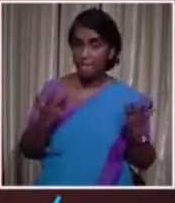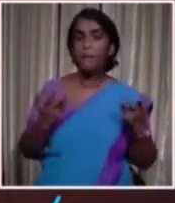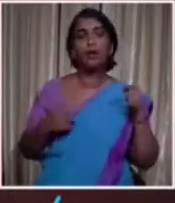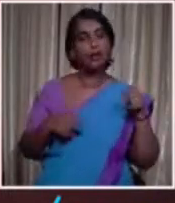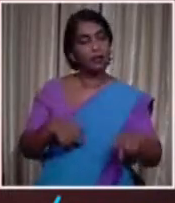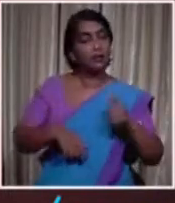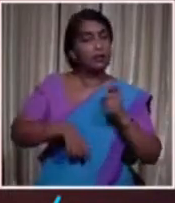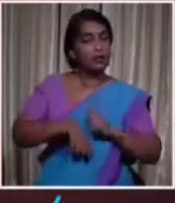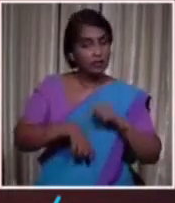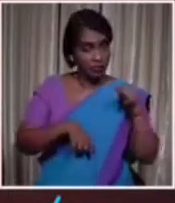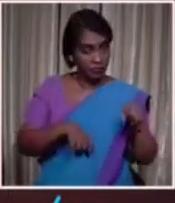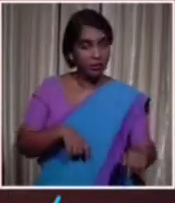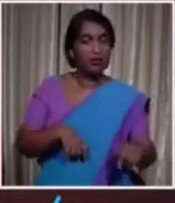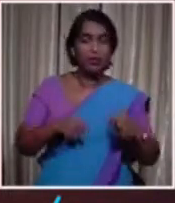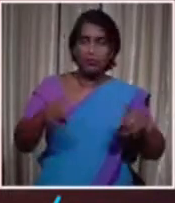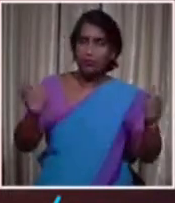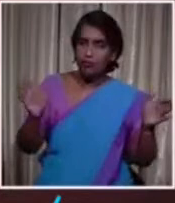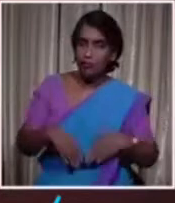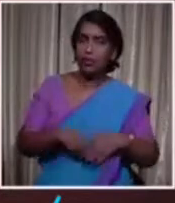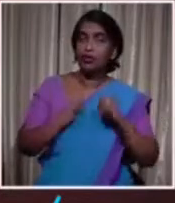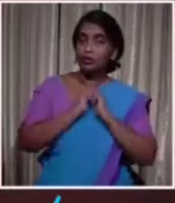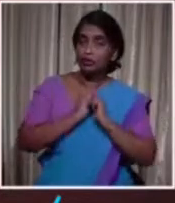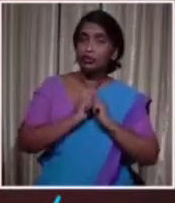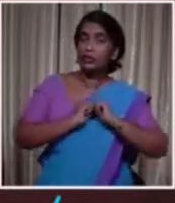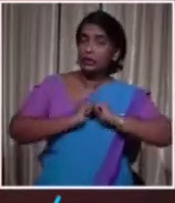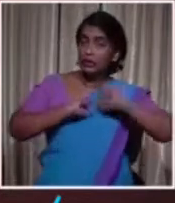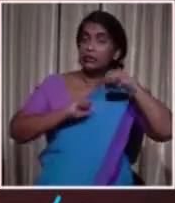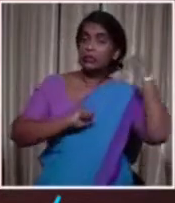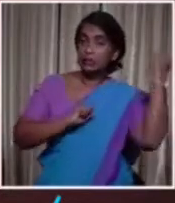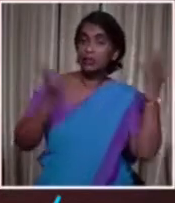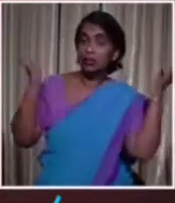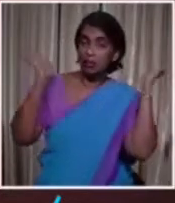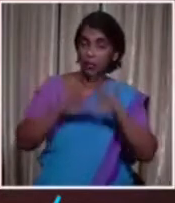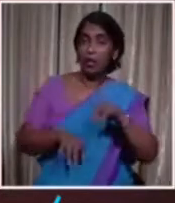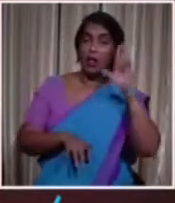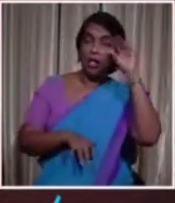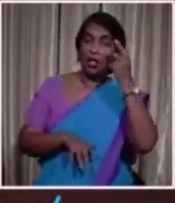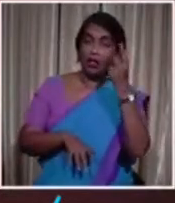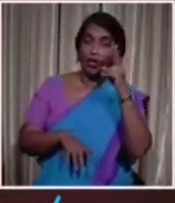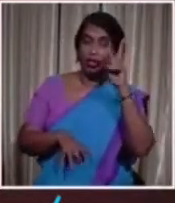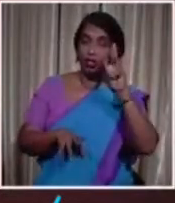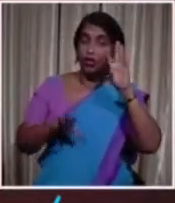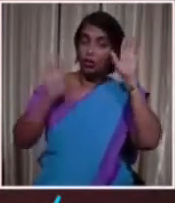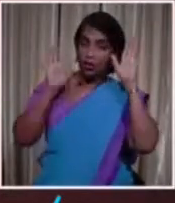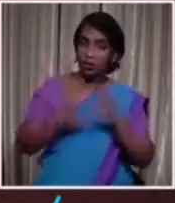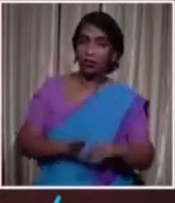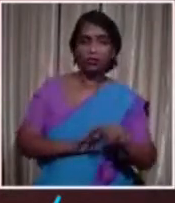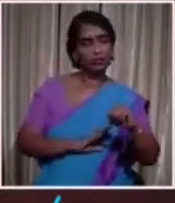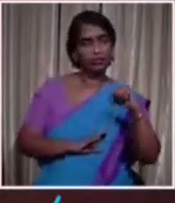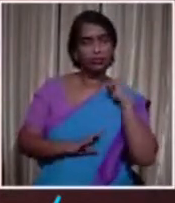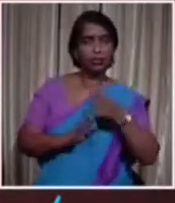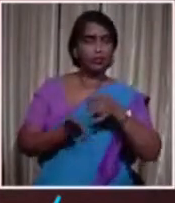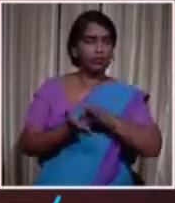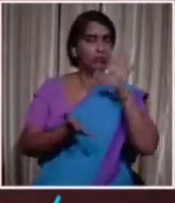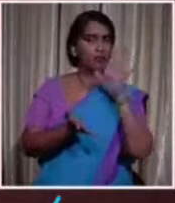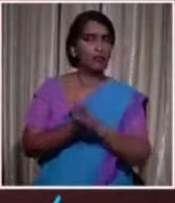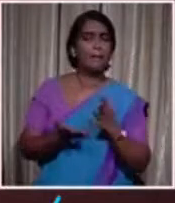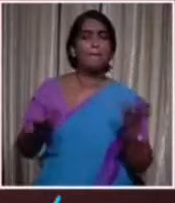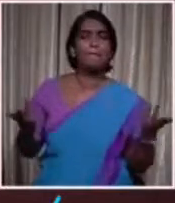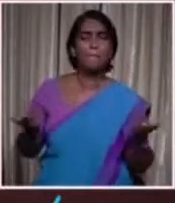මේ අවස්ථාවේ තවම රස්වීම් තීතේ රෑ 11 12 වෙනකන් ඉන්නවනම් කොන්ද ගෙලින් තියන් තීරණයක් ගන්න බැරි